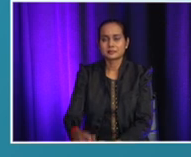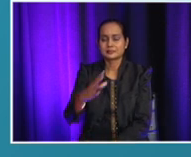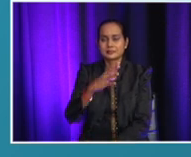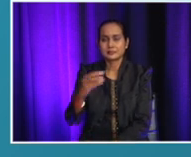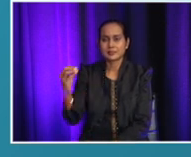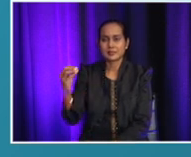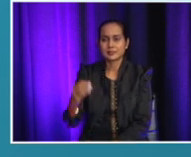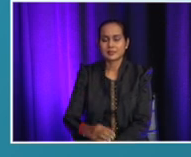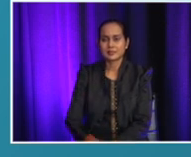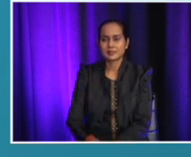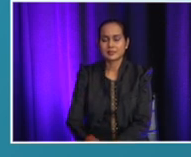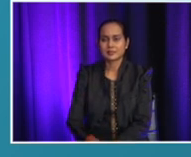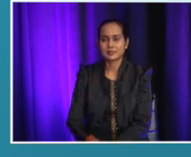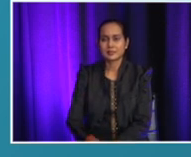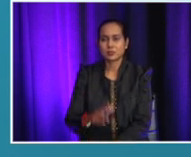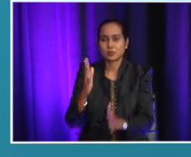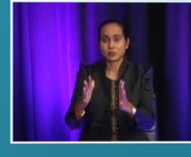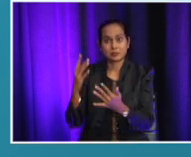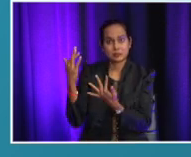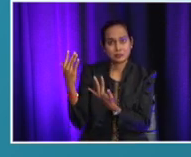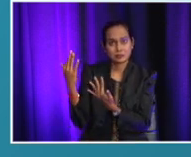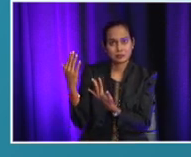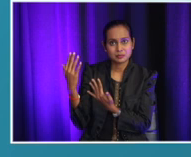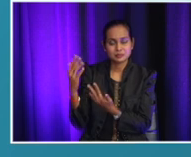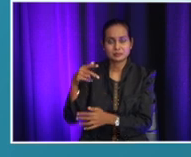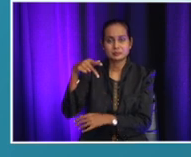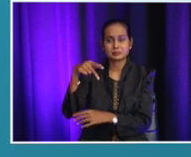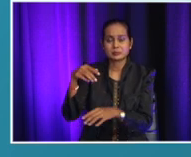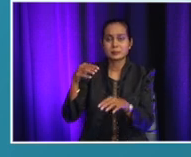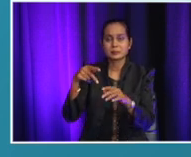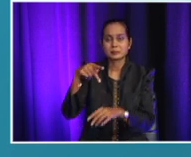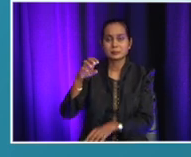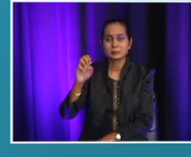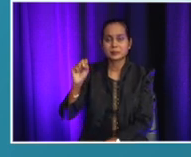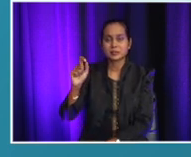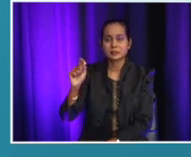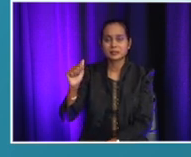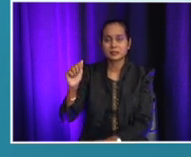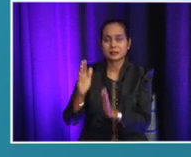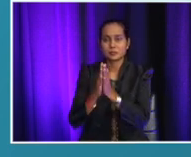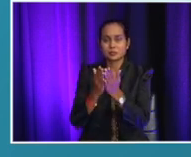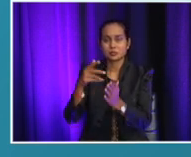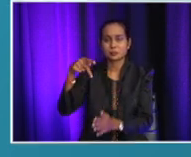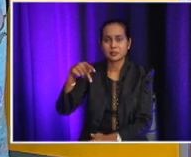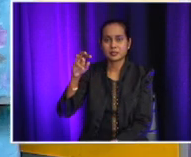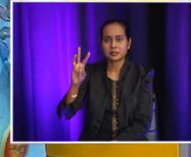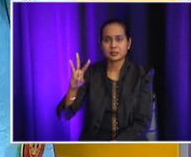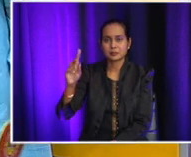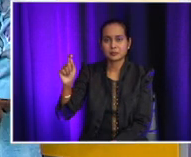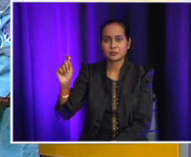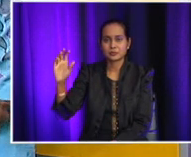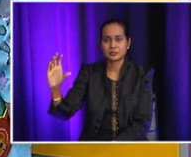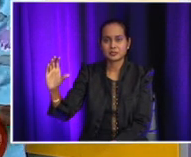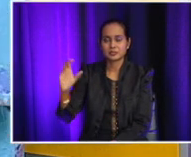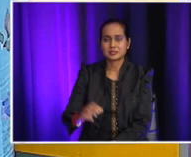paling ya orang tunggu-tunggu yaitu di pidalutisikan seterusnya ya baca buku ini destinasi